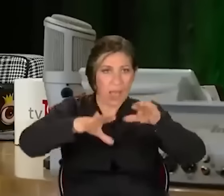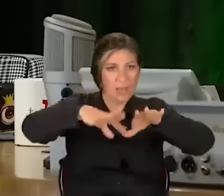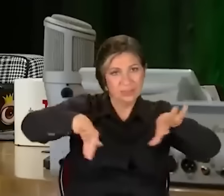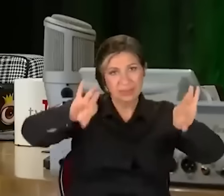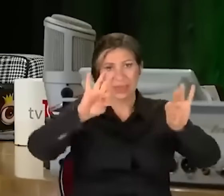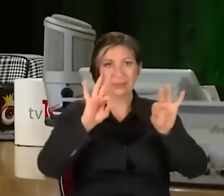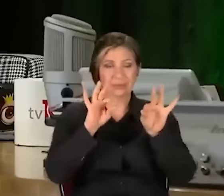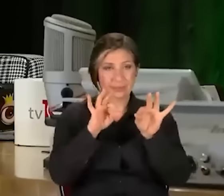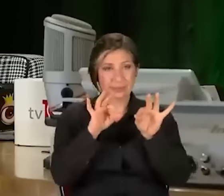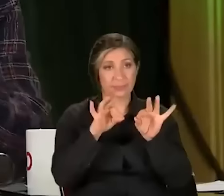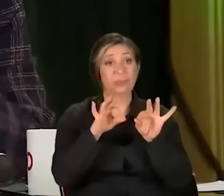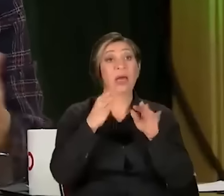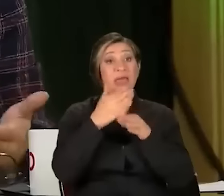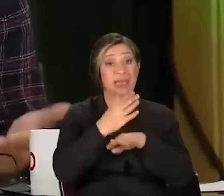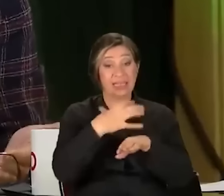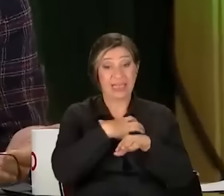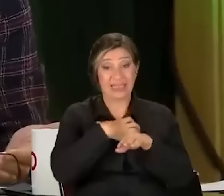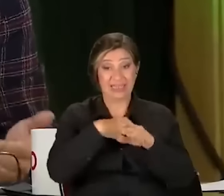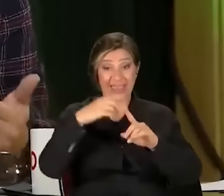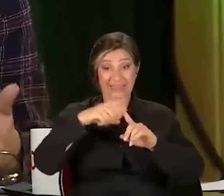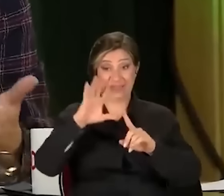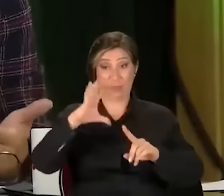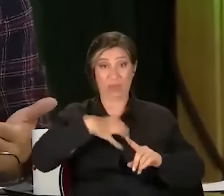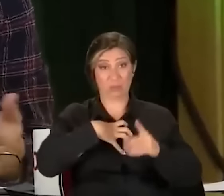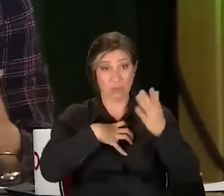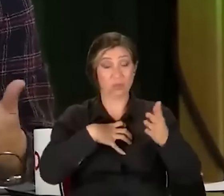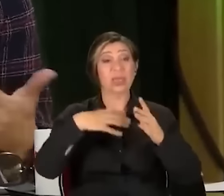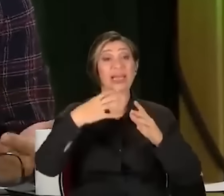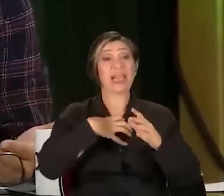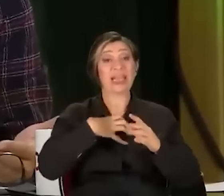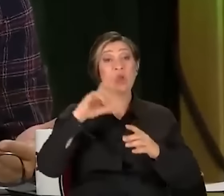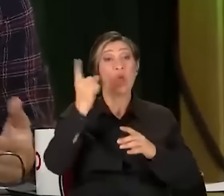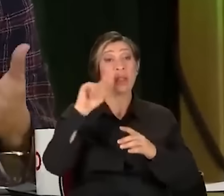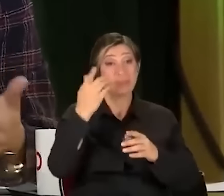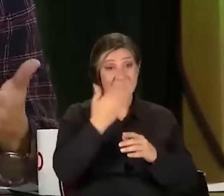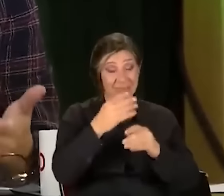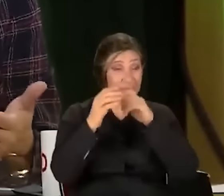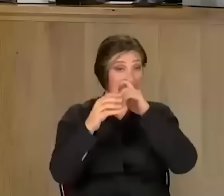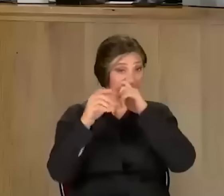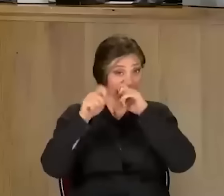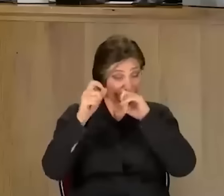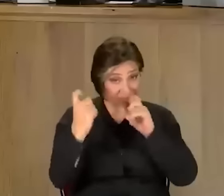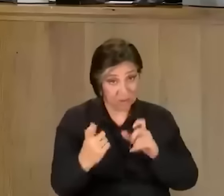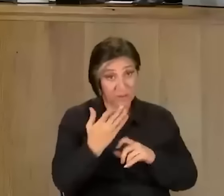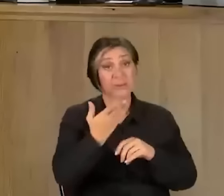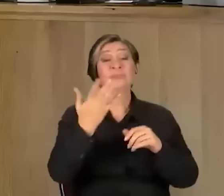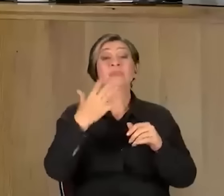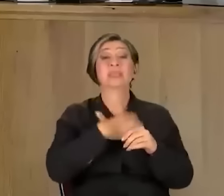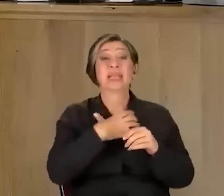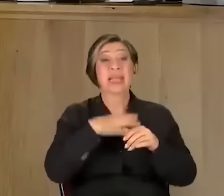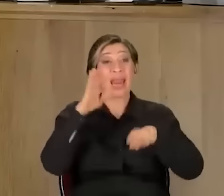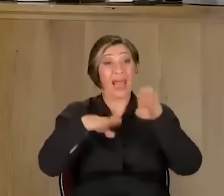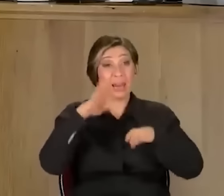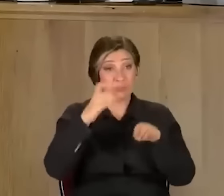Yani aynı zamanda bir yayıncısın. Aslında kendi kanalının patronusun, kendi kanalının genel yayın yönetmenisin, kendi kanalının yapımcısın, kendi